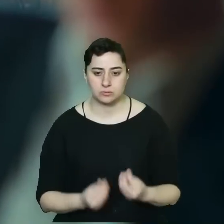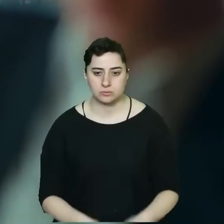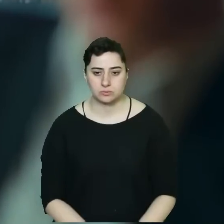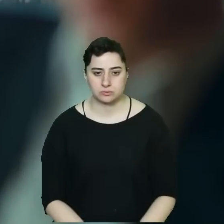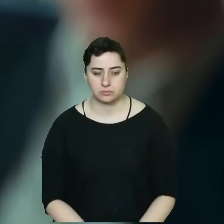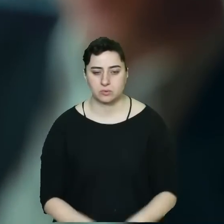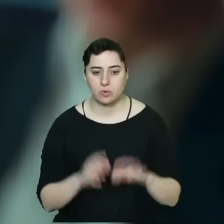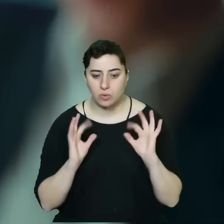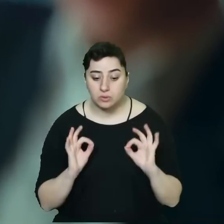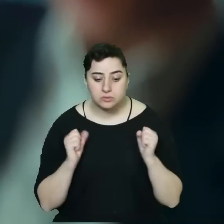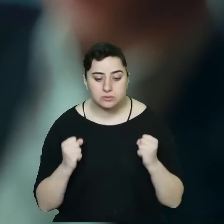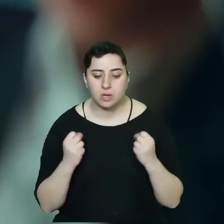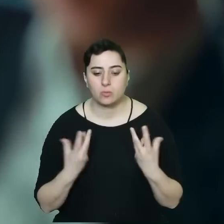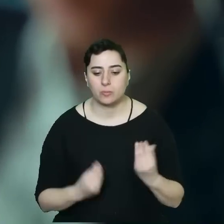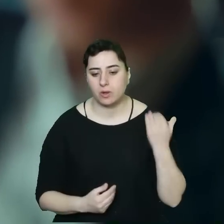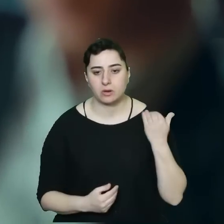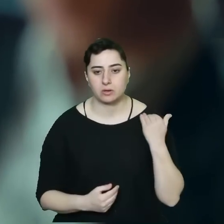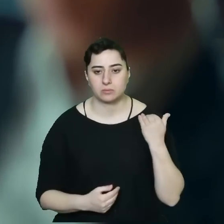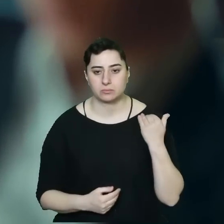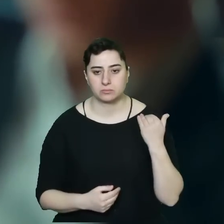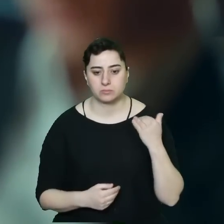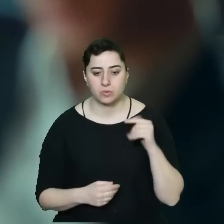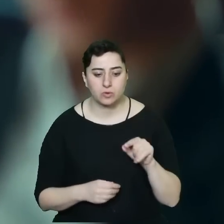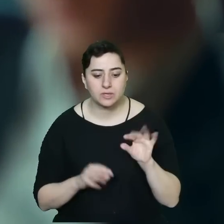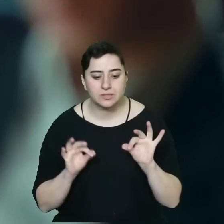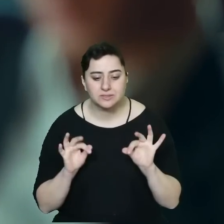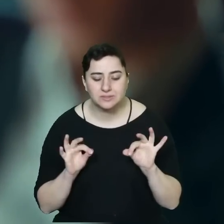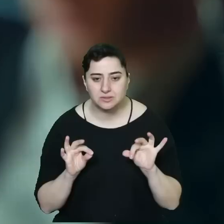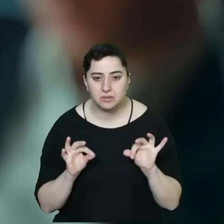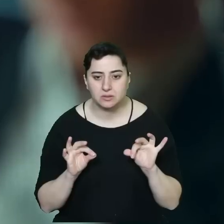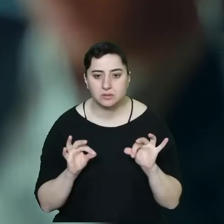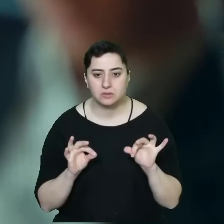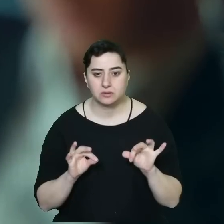geçti. Önce sağlam olmalı arkam. O ince gelin.